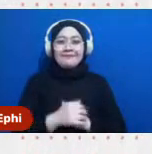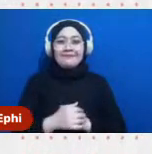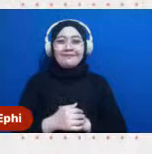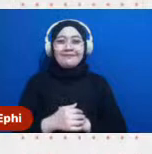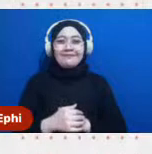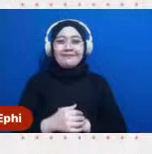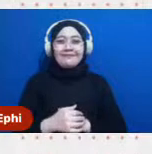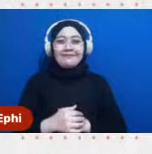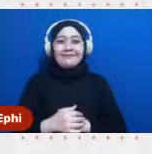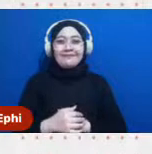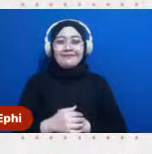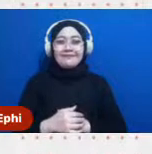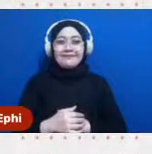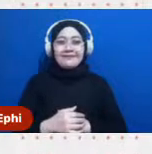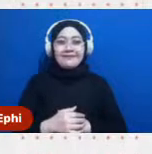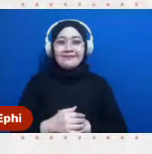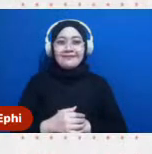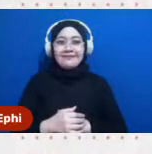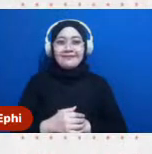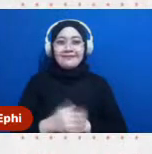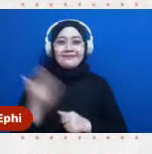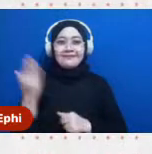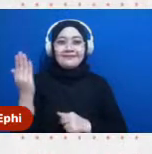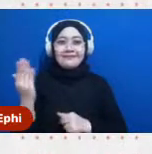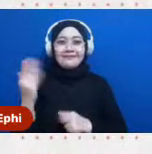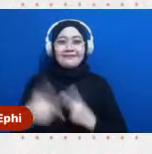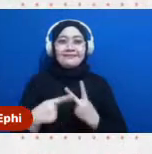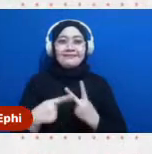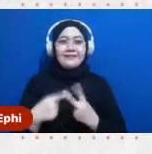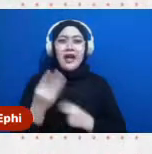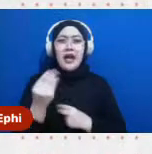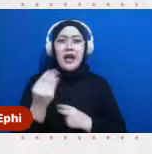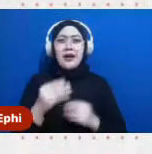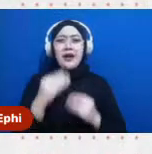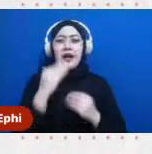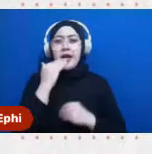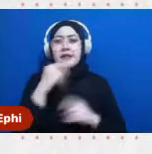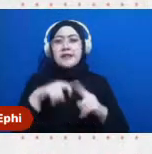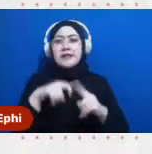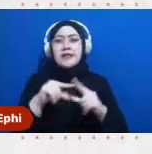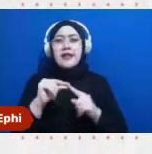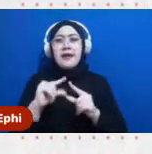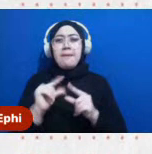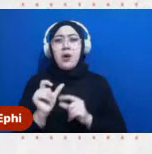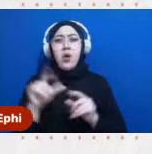biasa. Pertanyaan kedua, kapan nasi kapau langganan didirikan?